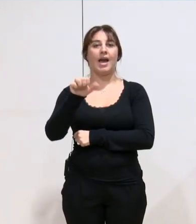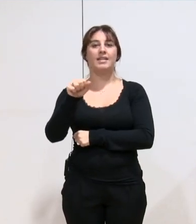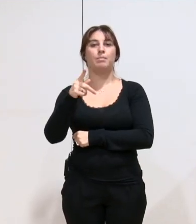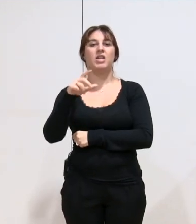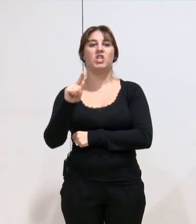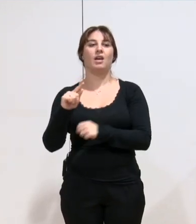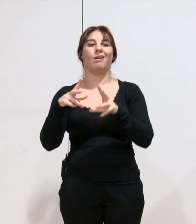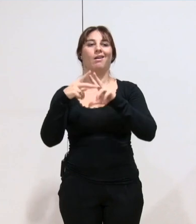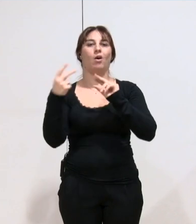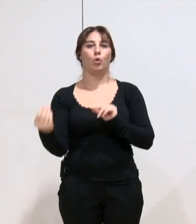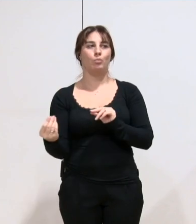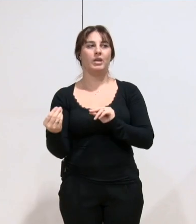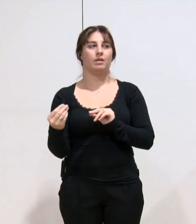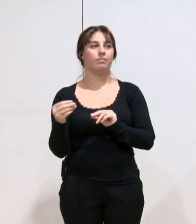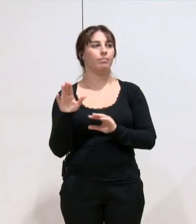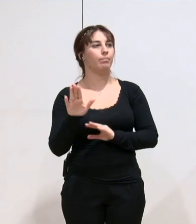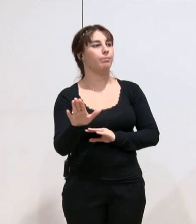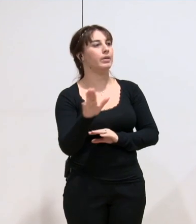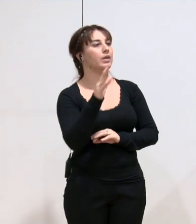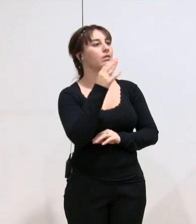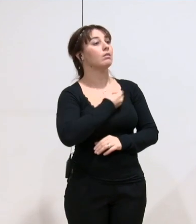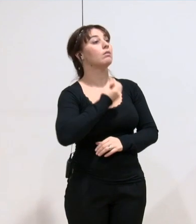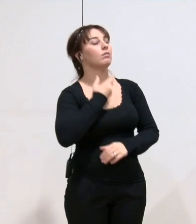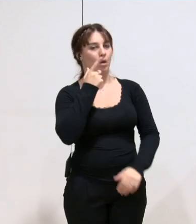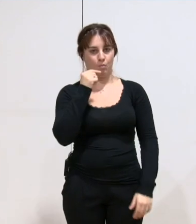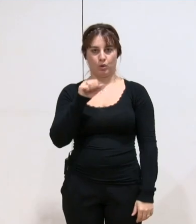Des prises de parole. Monsieur Safar.